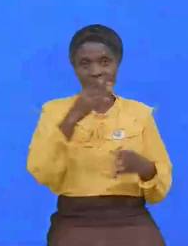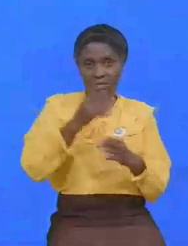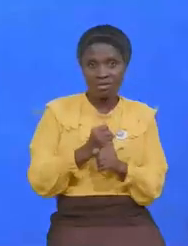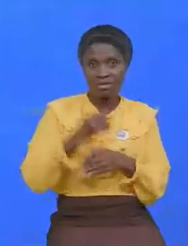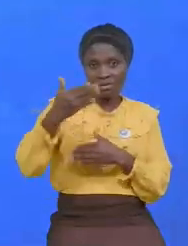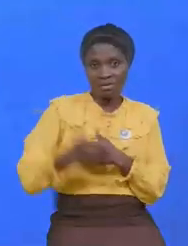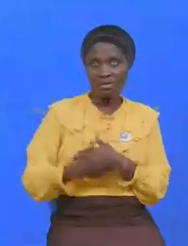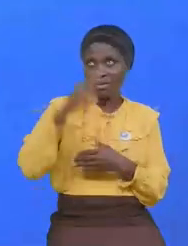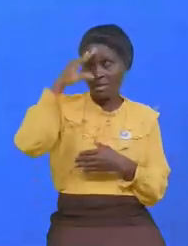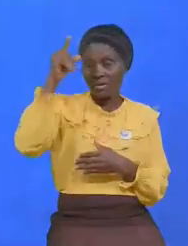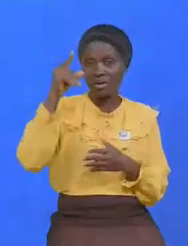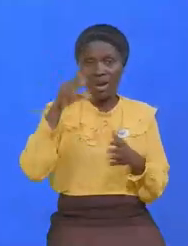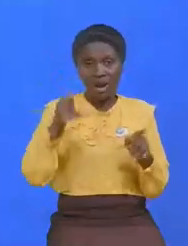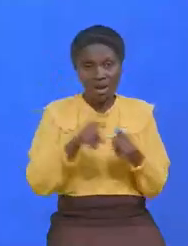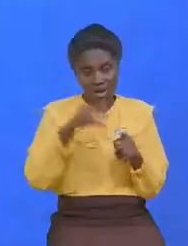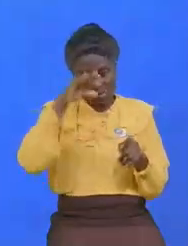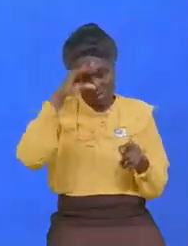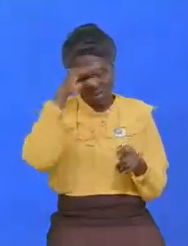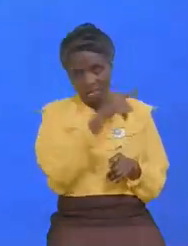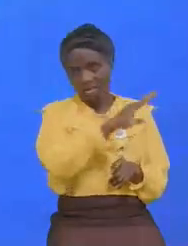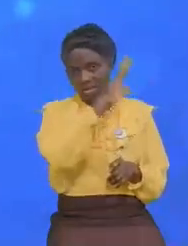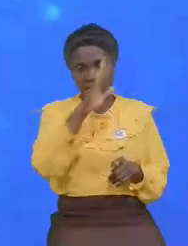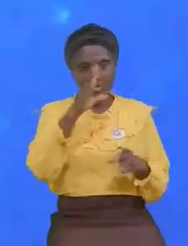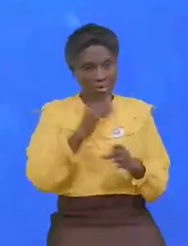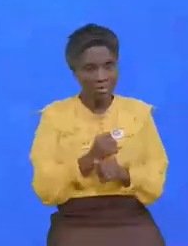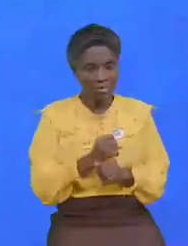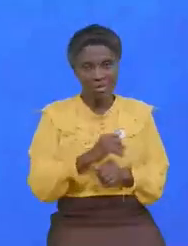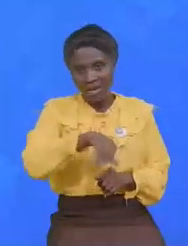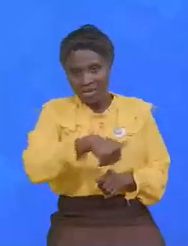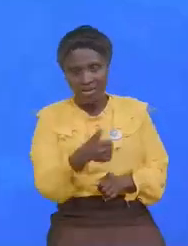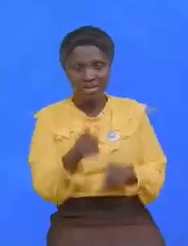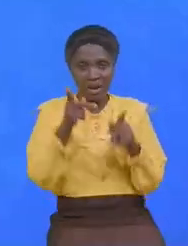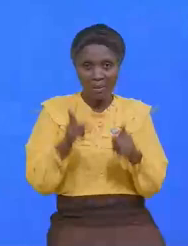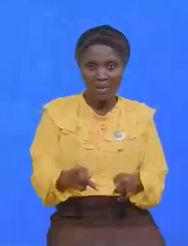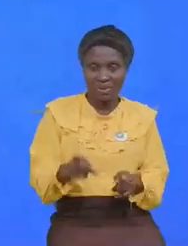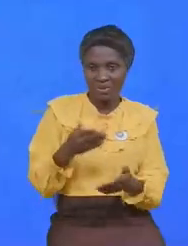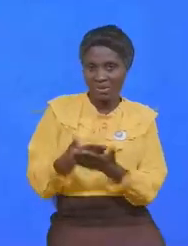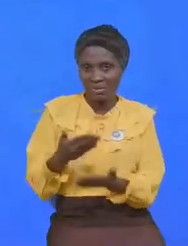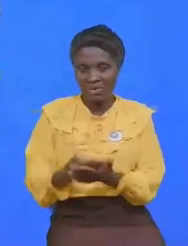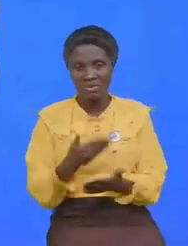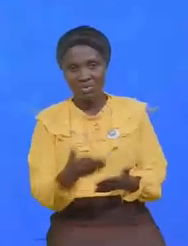Il l'a reçu comme s'il n'a jamais reçu rien